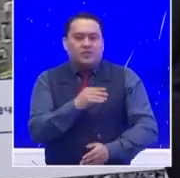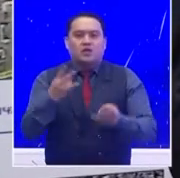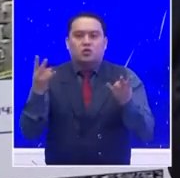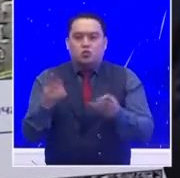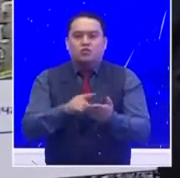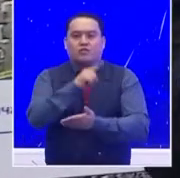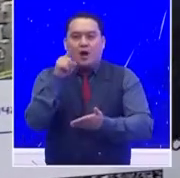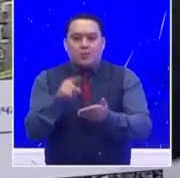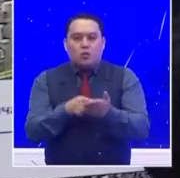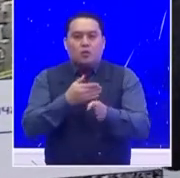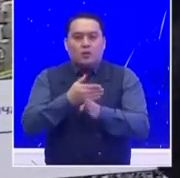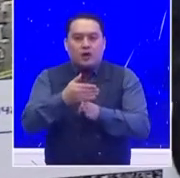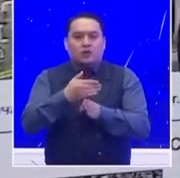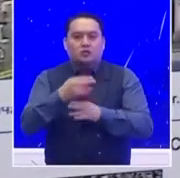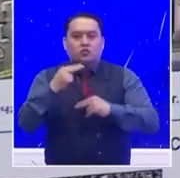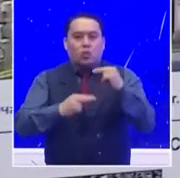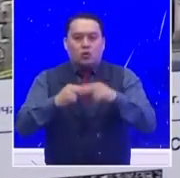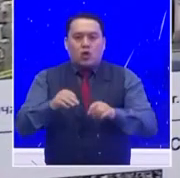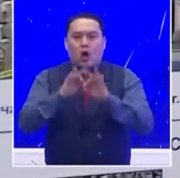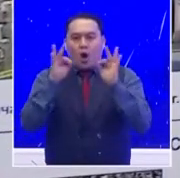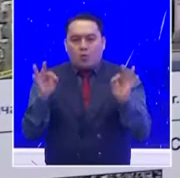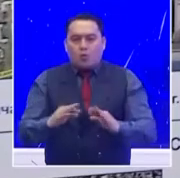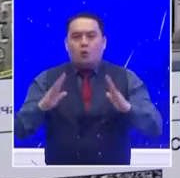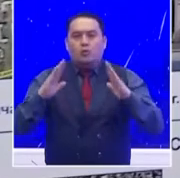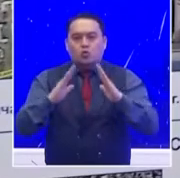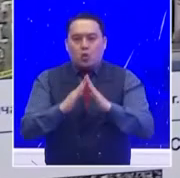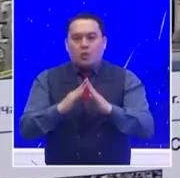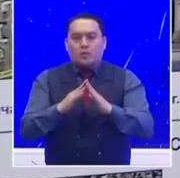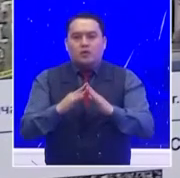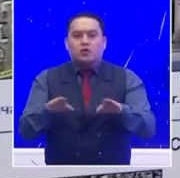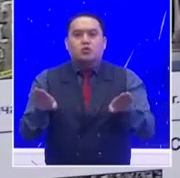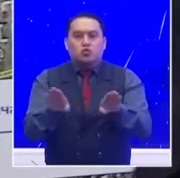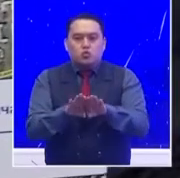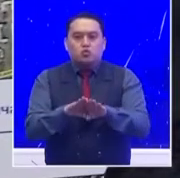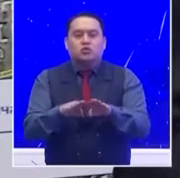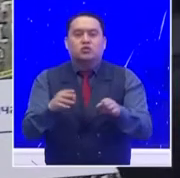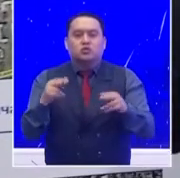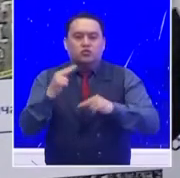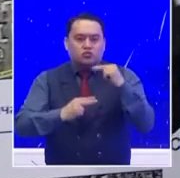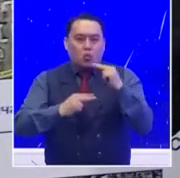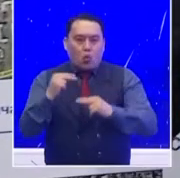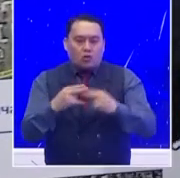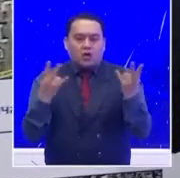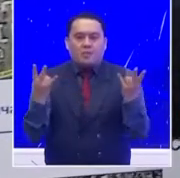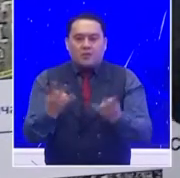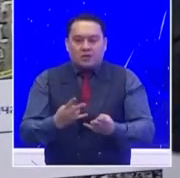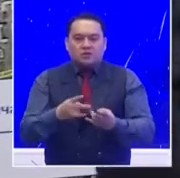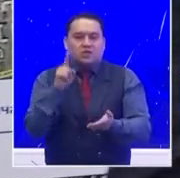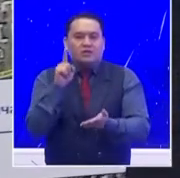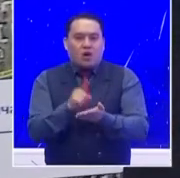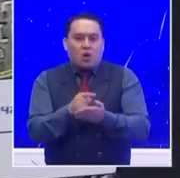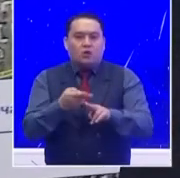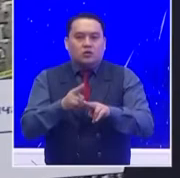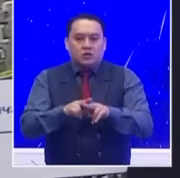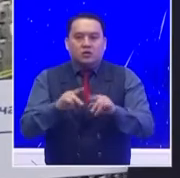решать раз ты строишь такой объем жилья ты должен параллельно строить в школу параллельно ты должен строить этот